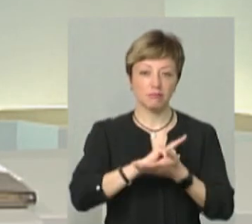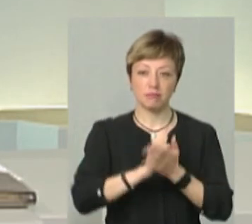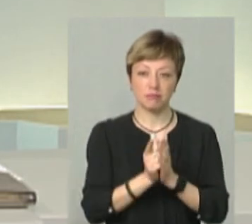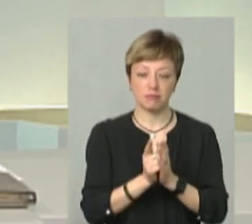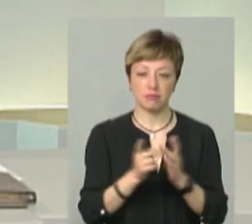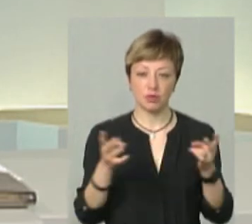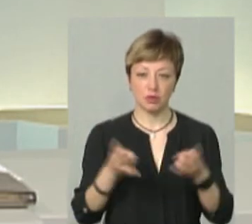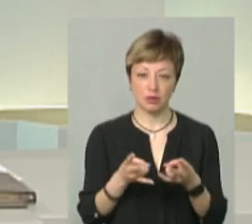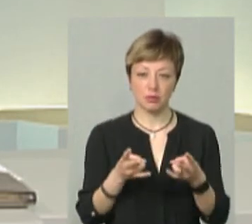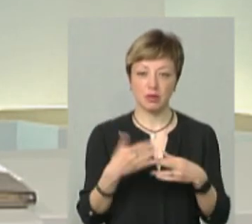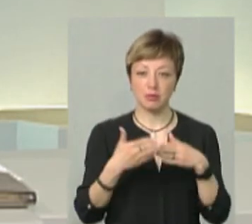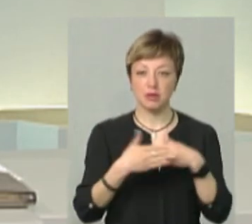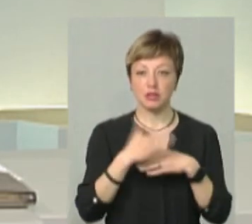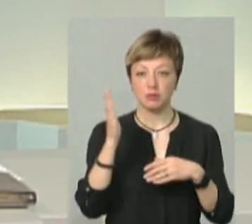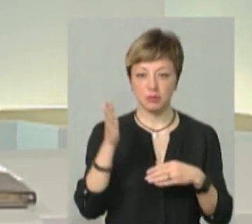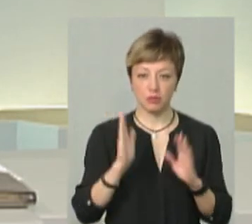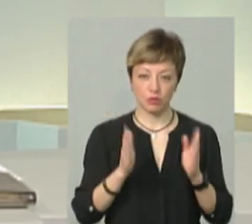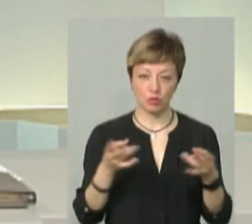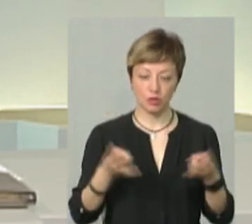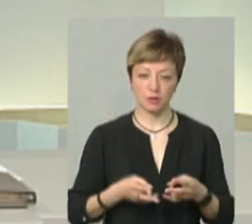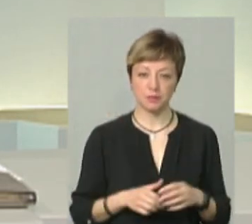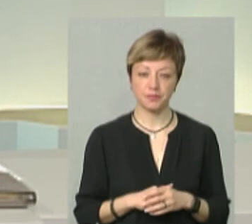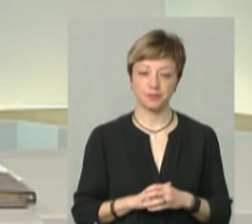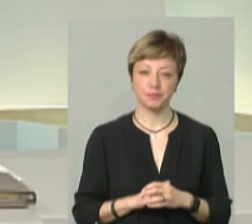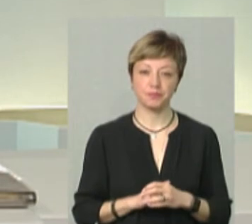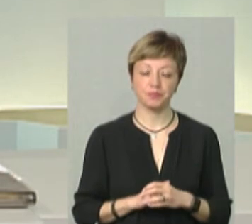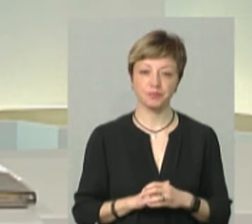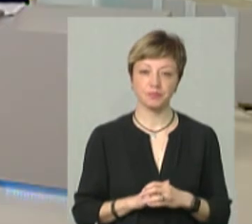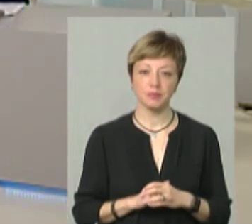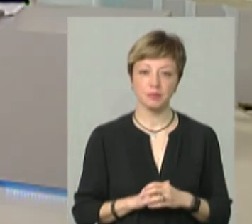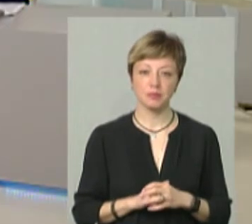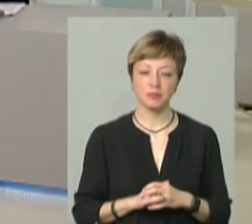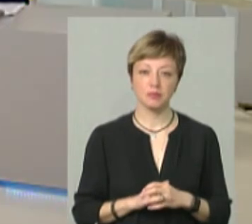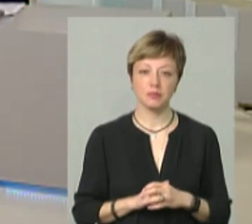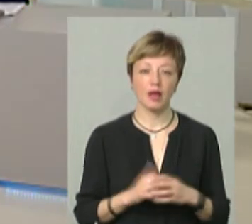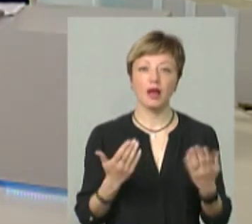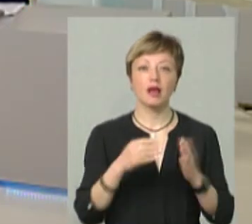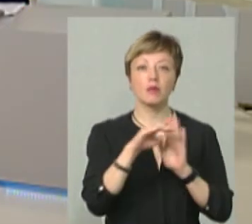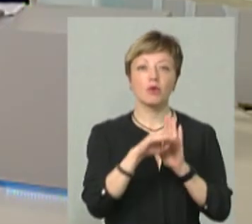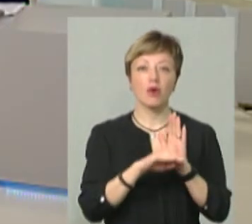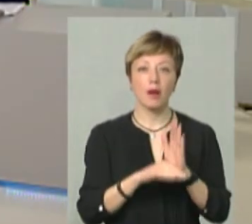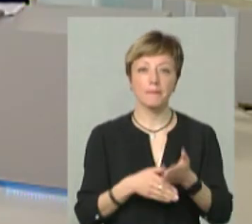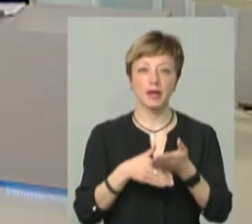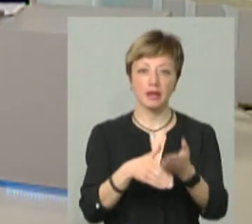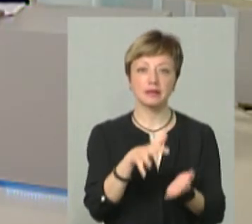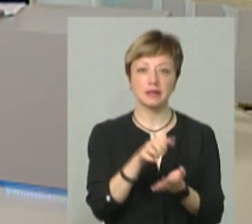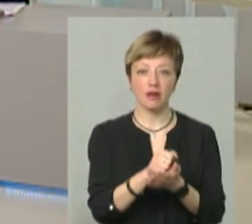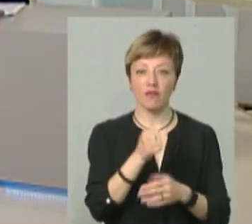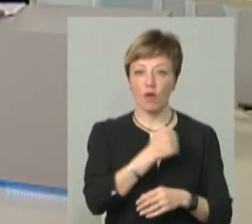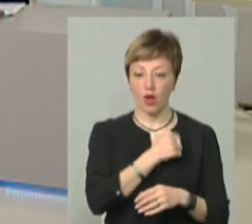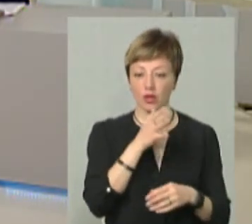сьогодні, воно потрібне. Воно в найближчій перспективі буде потрібне. А які взагалі програми сприяння зайнятості діють у воєнний